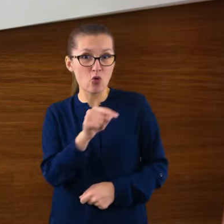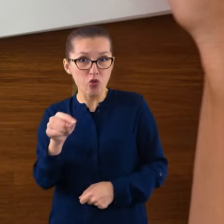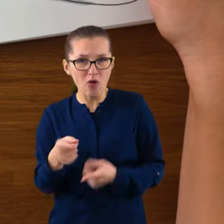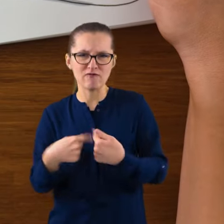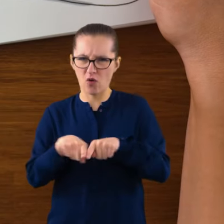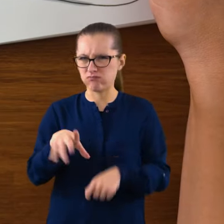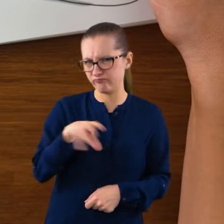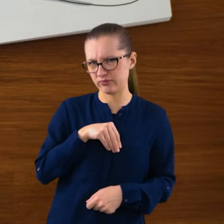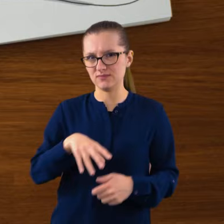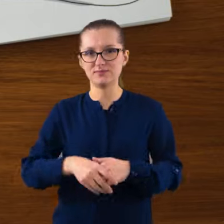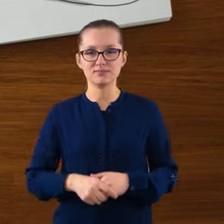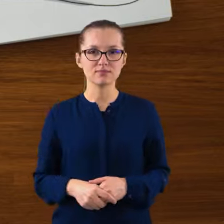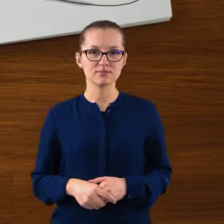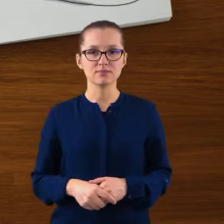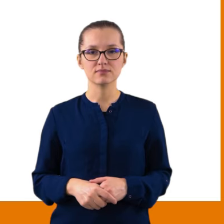imię.